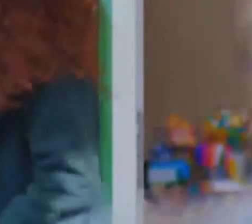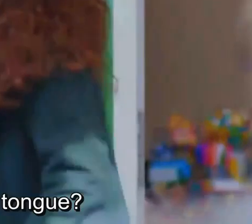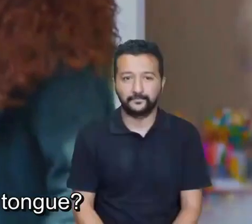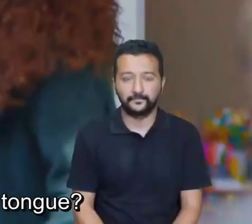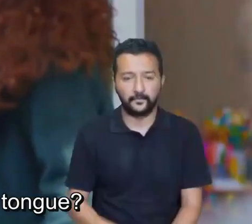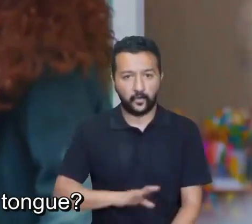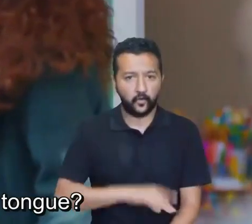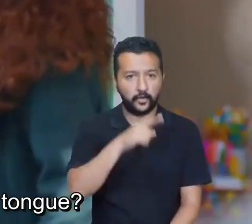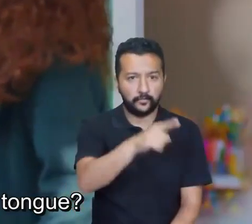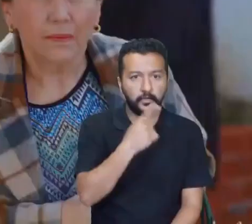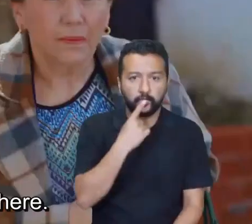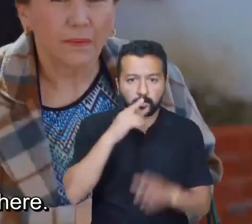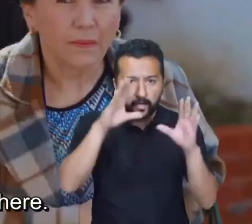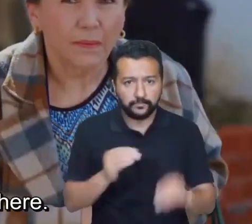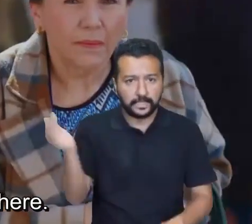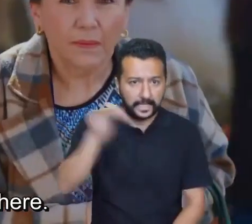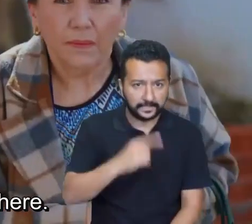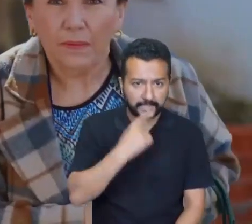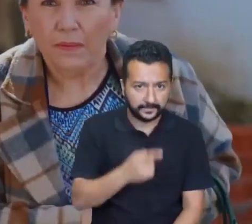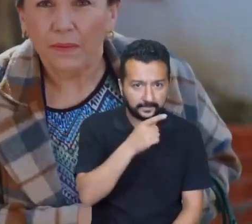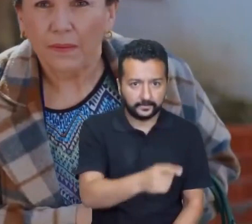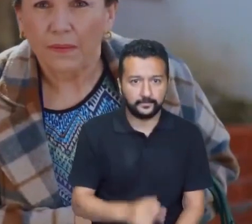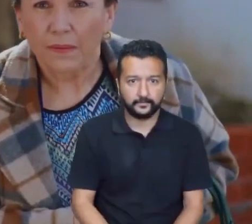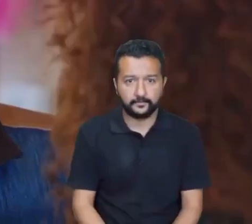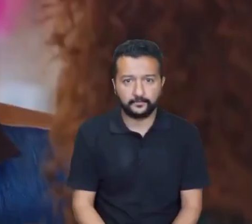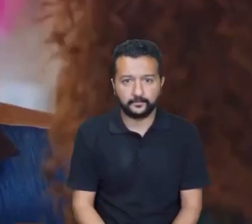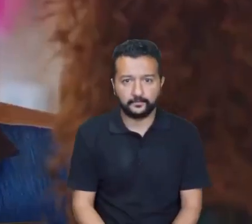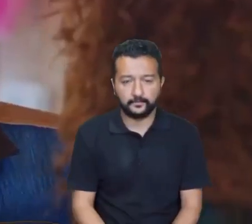gitti. Oğlum dili mi yuttun? Geldi desene.